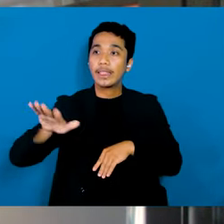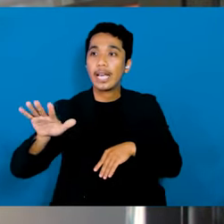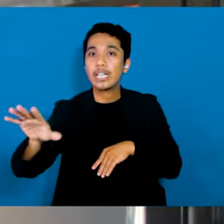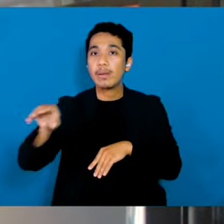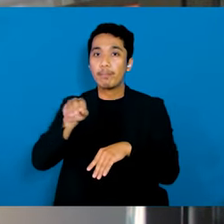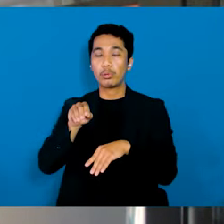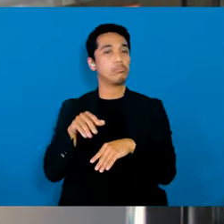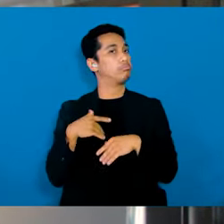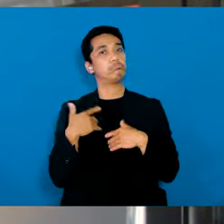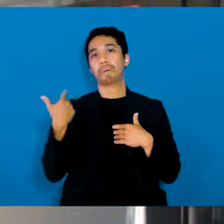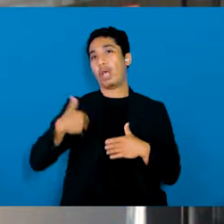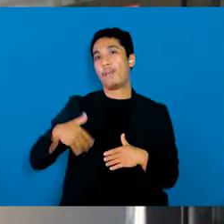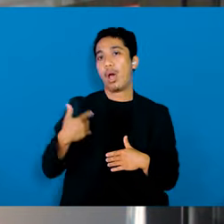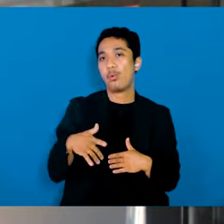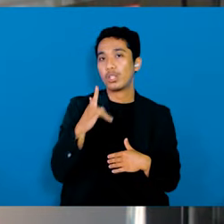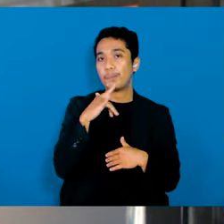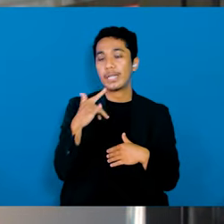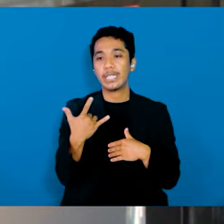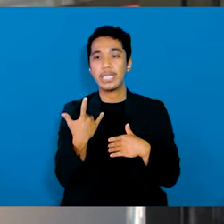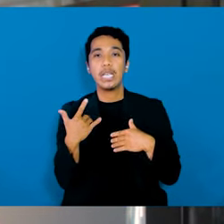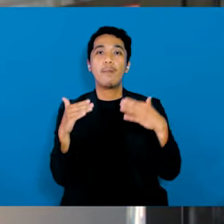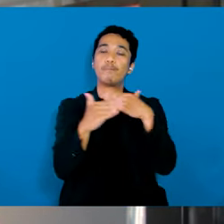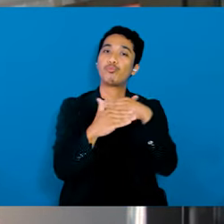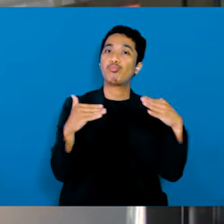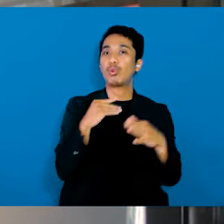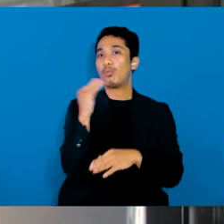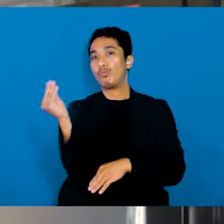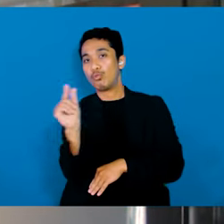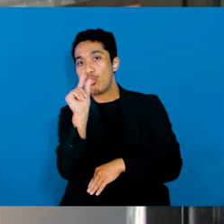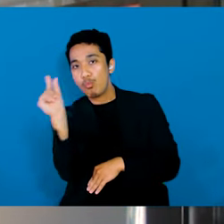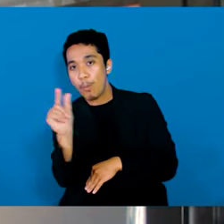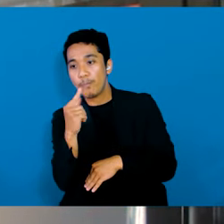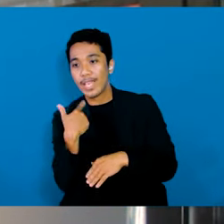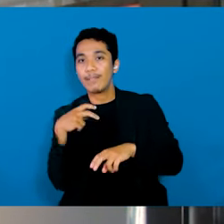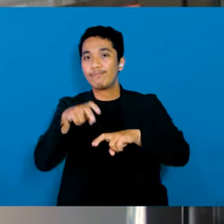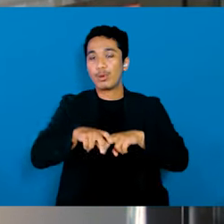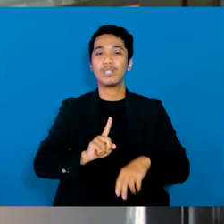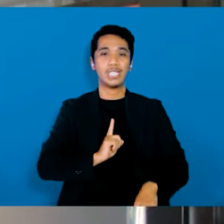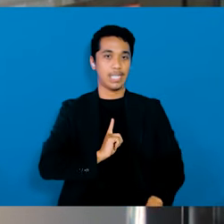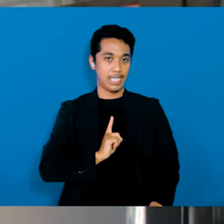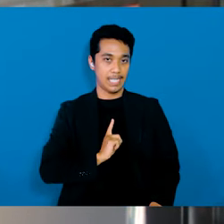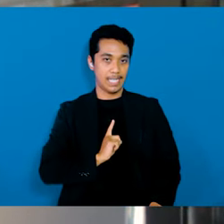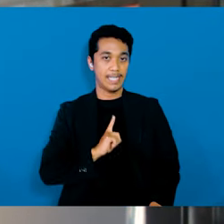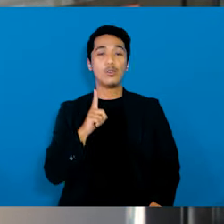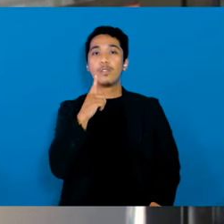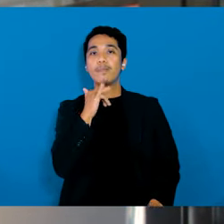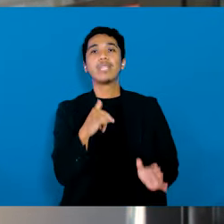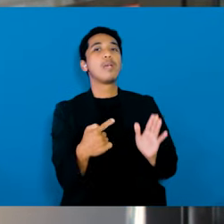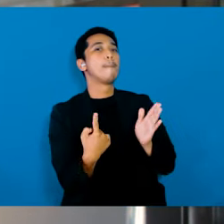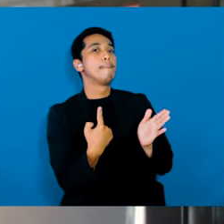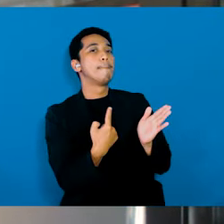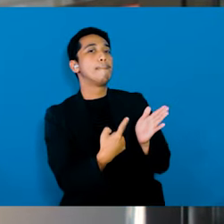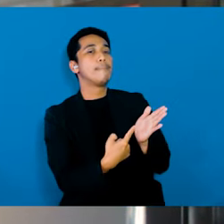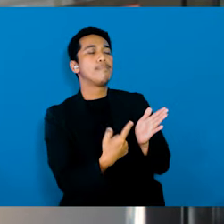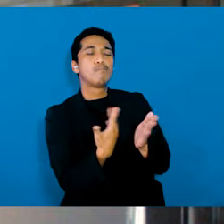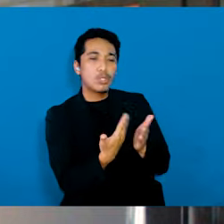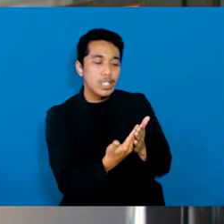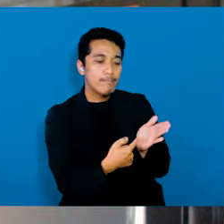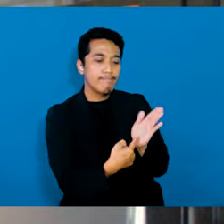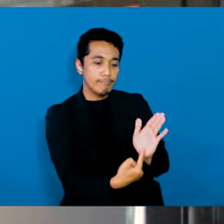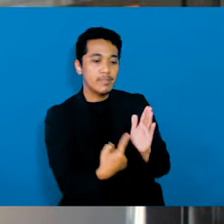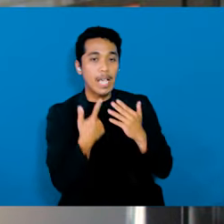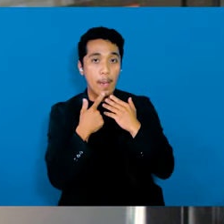kayak gitu, naik angkot dan sebagainya kayak gitu. Itu membuktikan bahwa dengan apa yang selama ini diberikan oleh orang